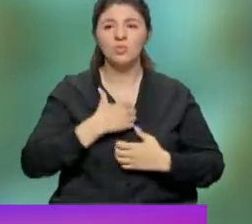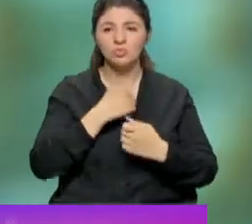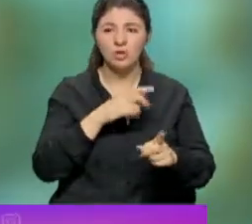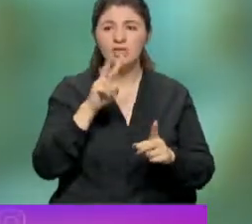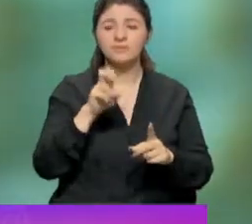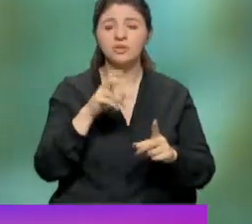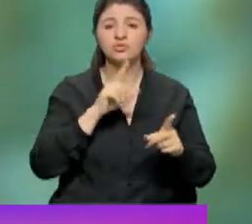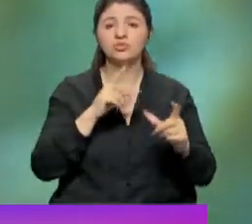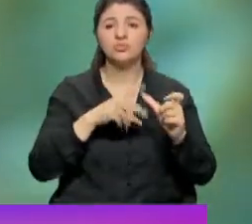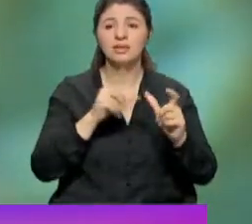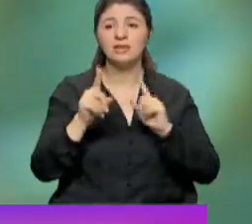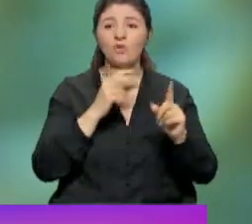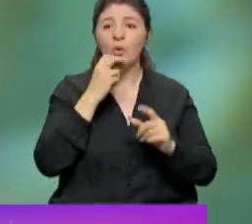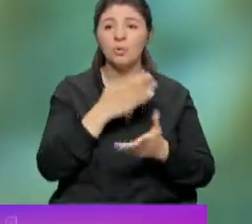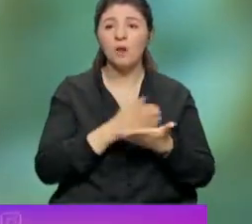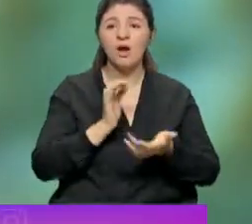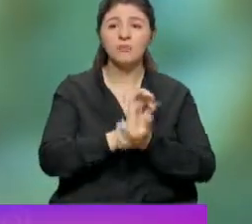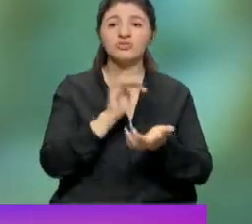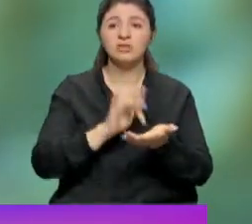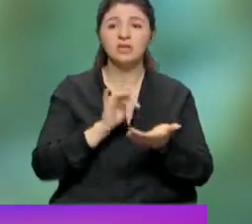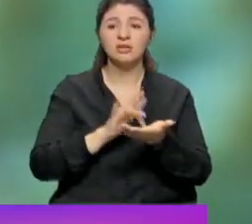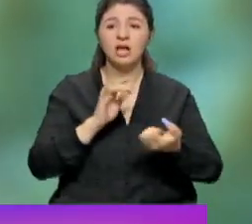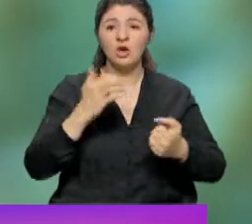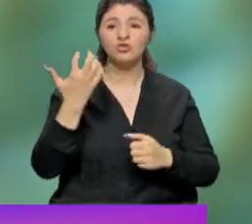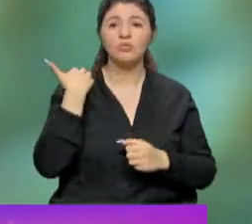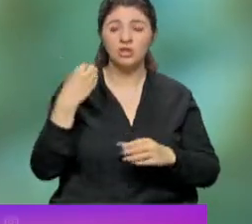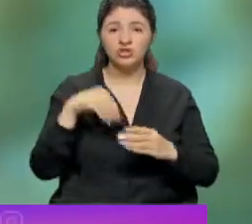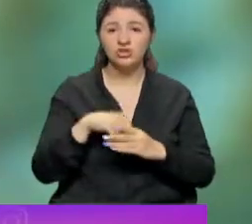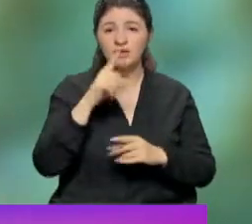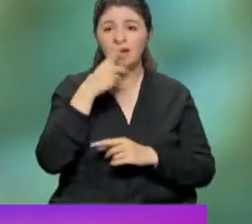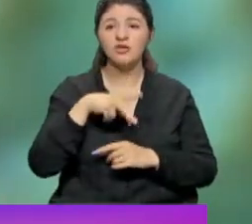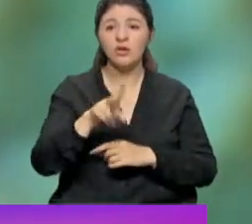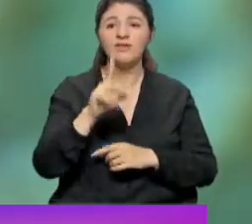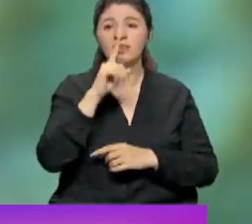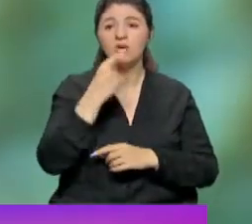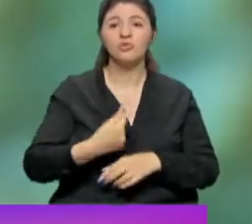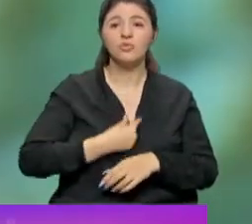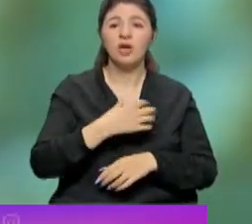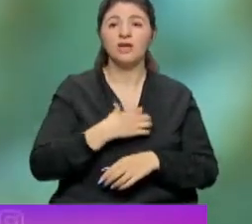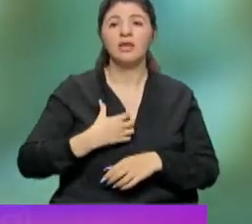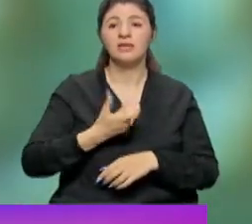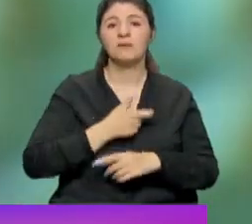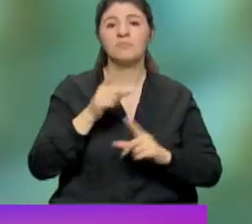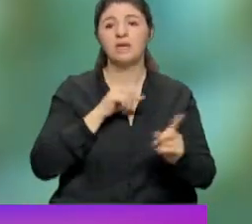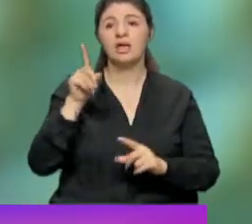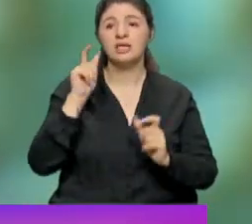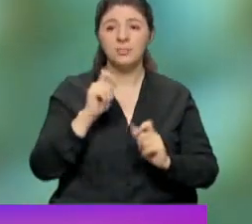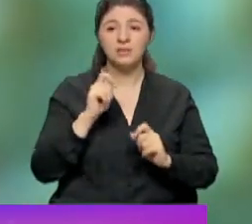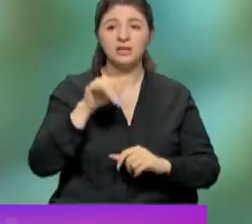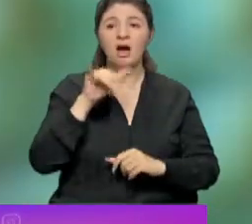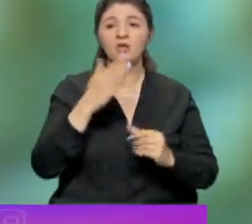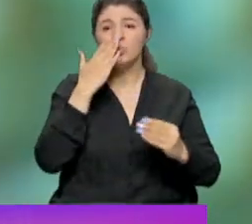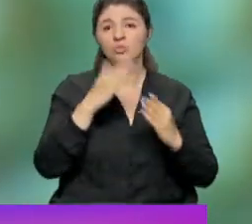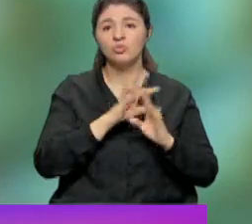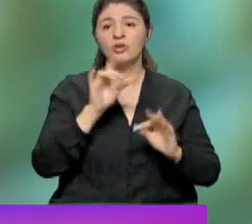28 Şubat davasında ömürboyu hapis cezasına çarptırılan komutanlar için tek yol ve tek Umut Anayasa Mahkemesi'nde yapılan